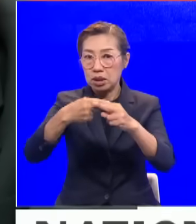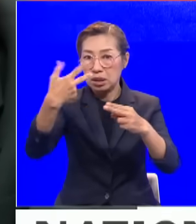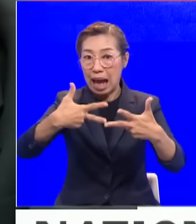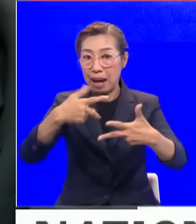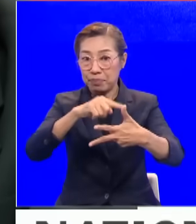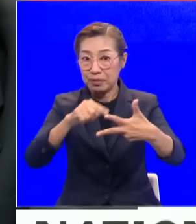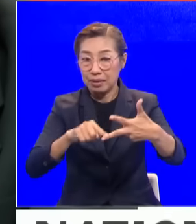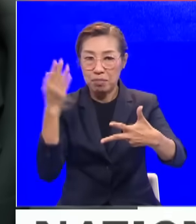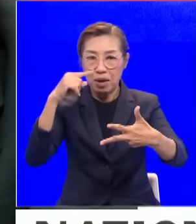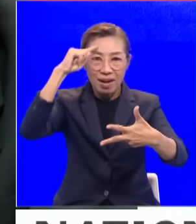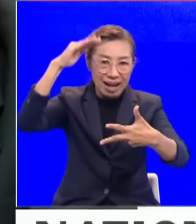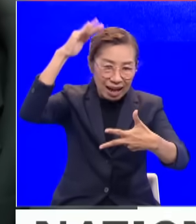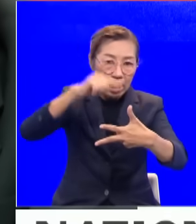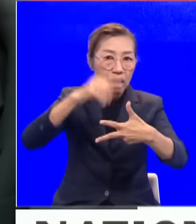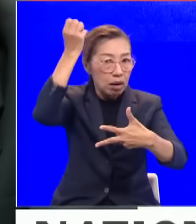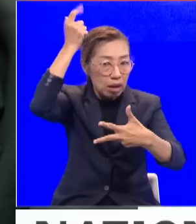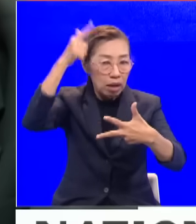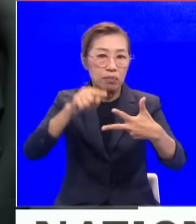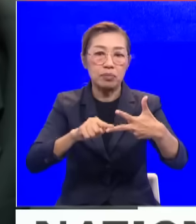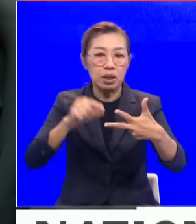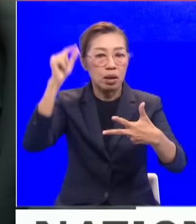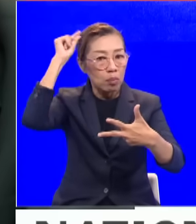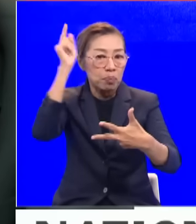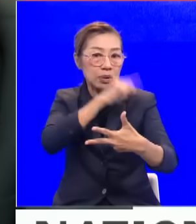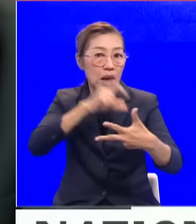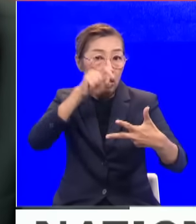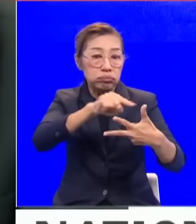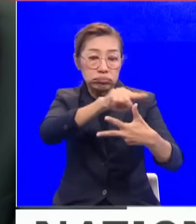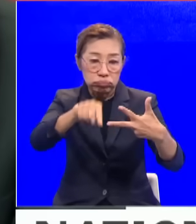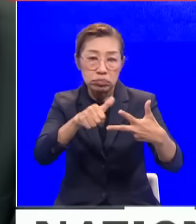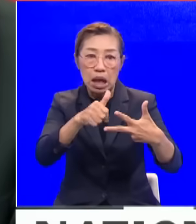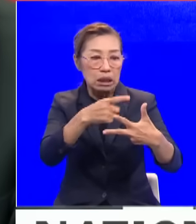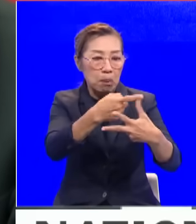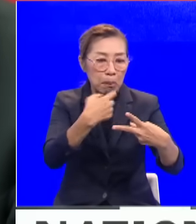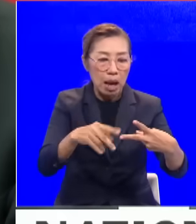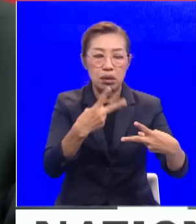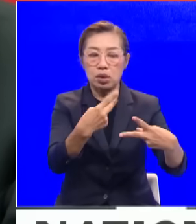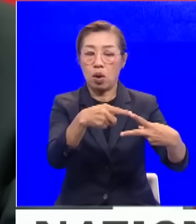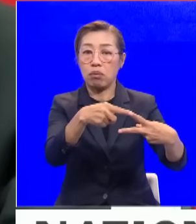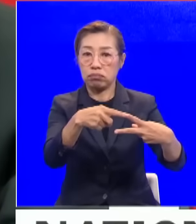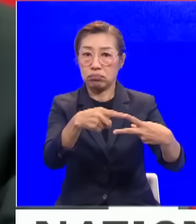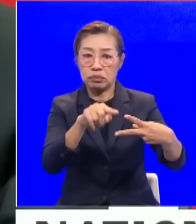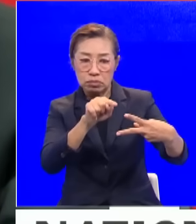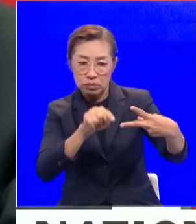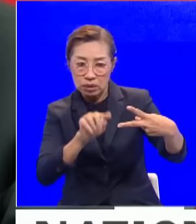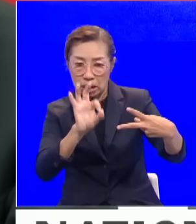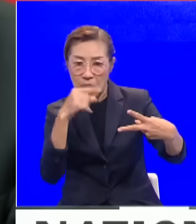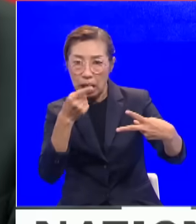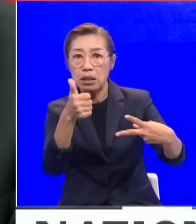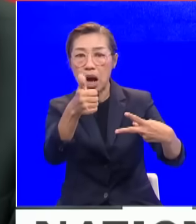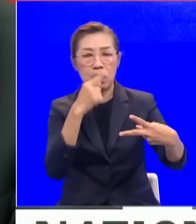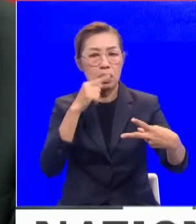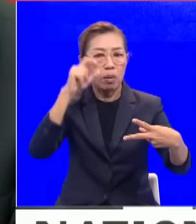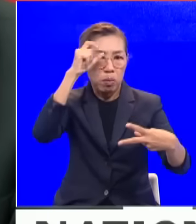ที่มีคุณสมบัติมีความรู้ความสามารถซึ่งก็ขึ้นอยู่กับพรรคจะพิจารณาแล้ววันนี้ล่ะค่ะพรรคเขาก็มีการประชุมกันที่สภา